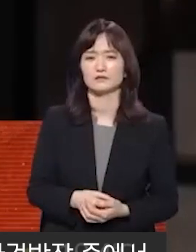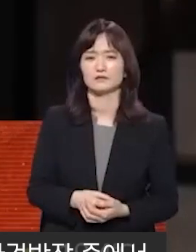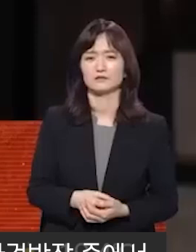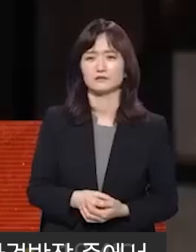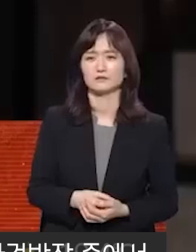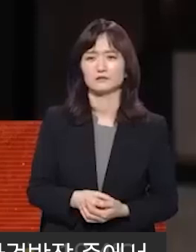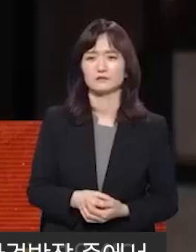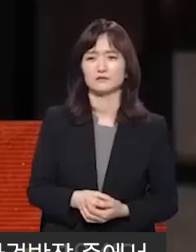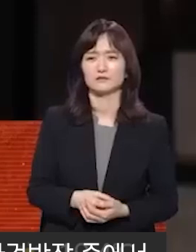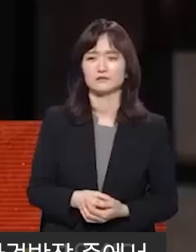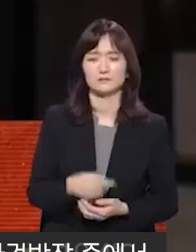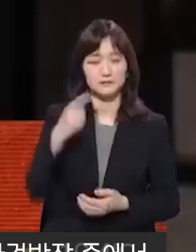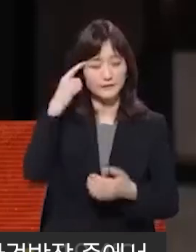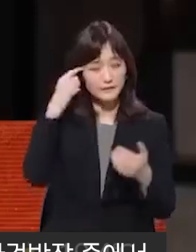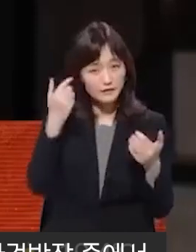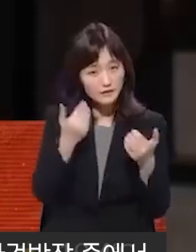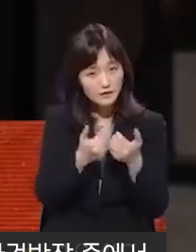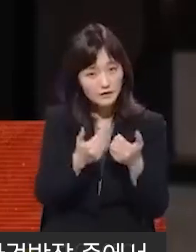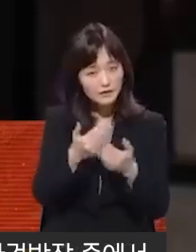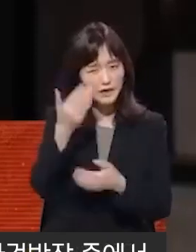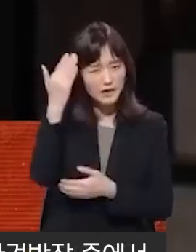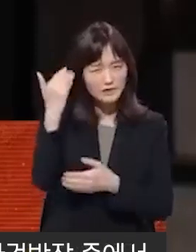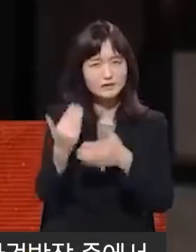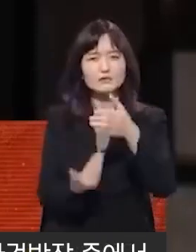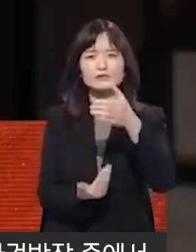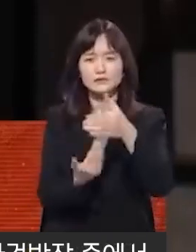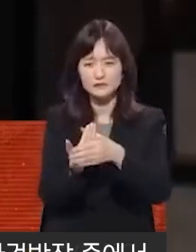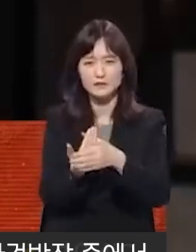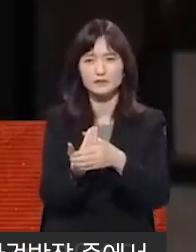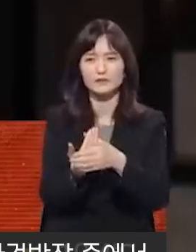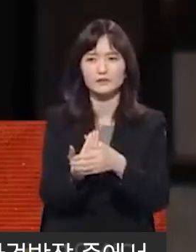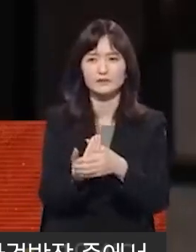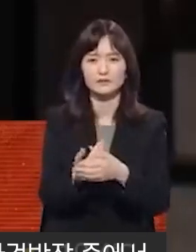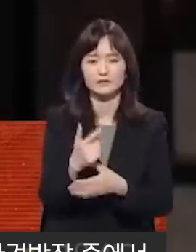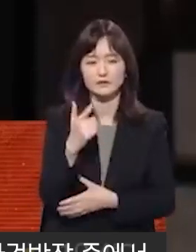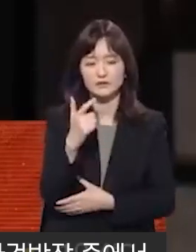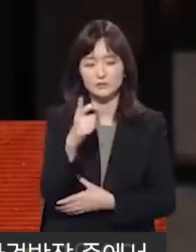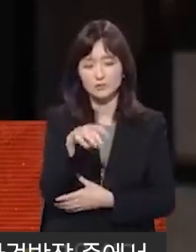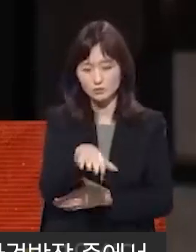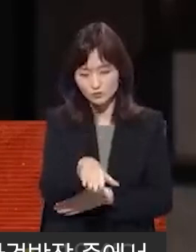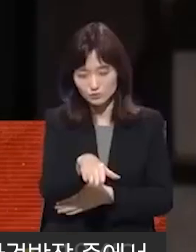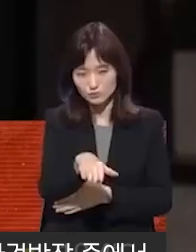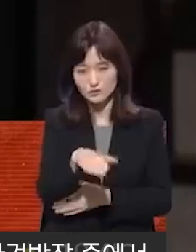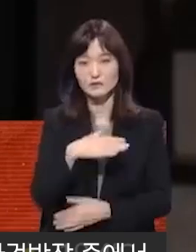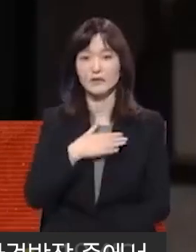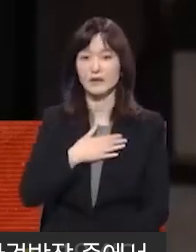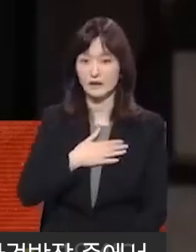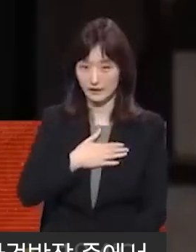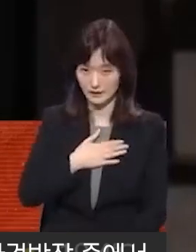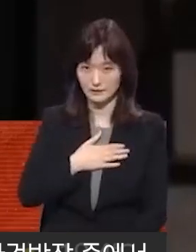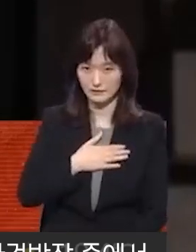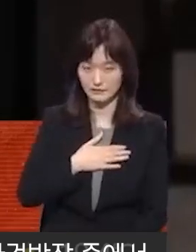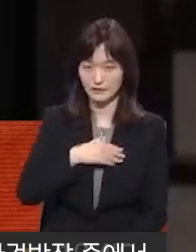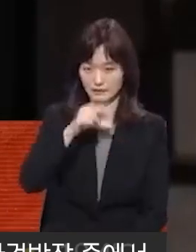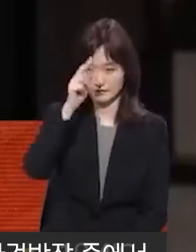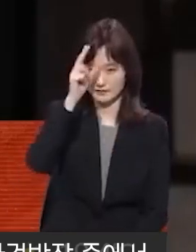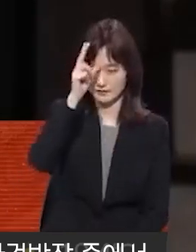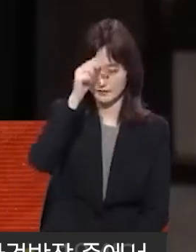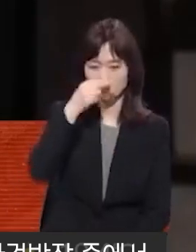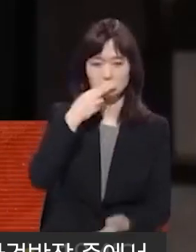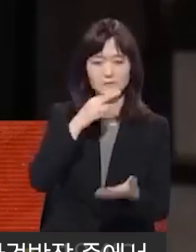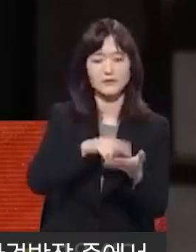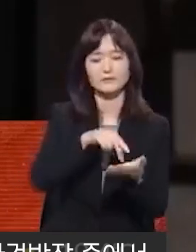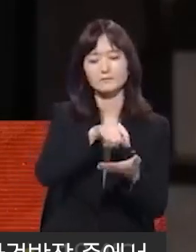해가지고 또 거꾸로 저 그 이전에 있던 사건 그 총기가 있는 곳을 내가 안다 이렇게 해가지고 경찰에다가